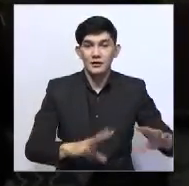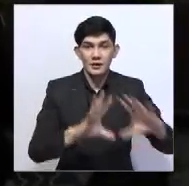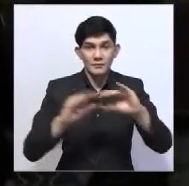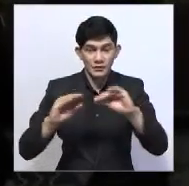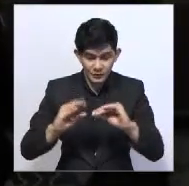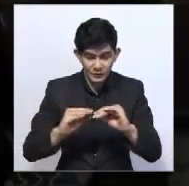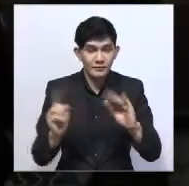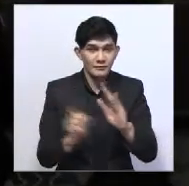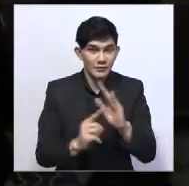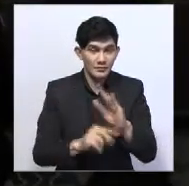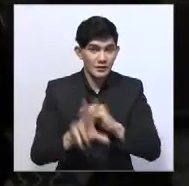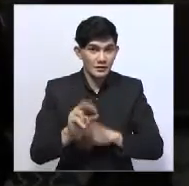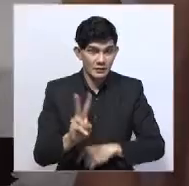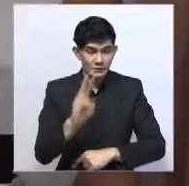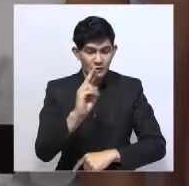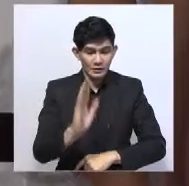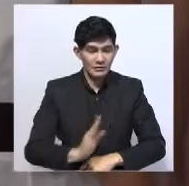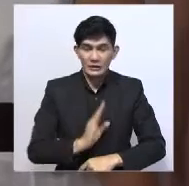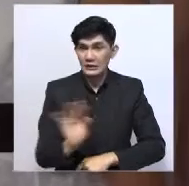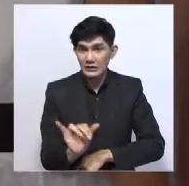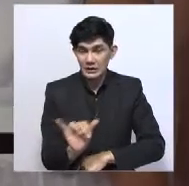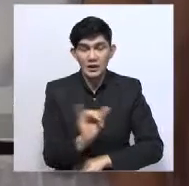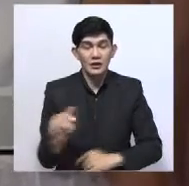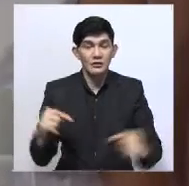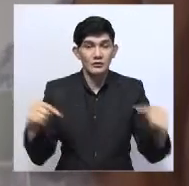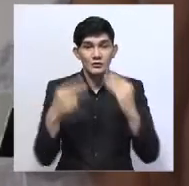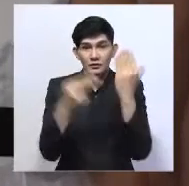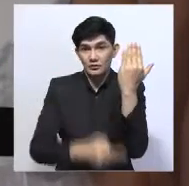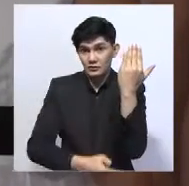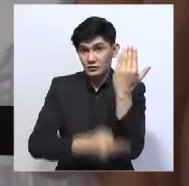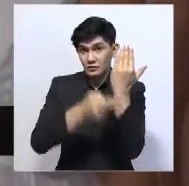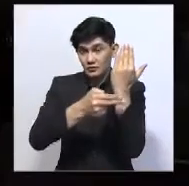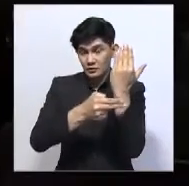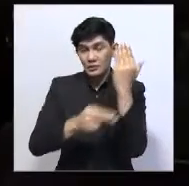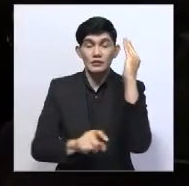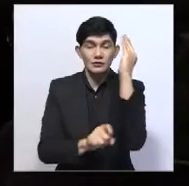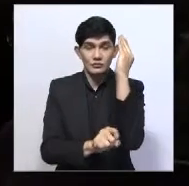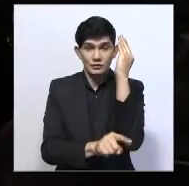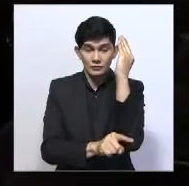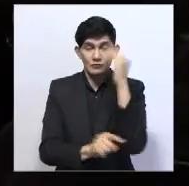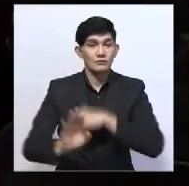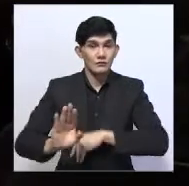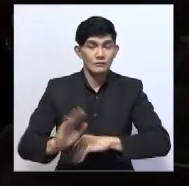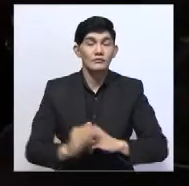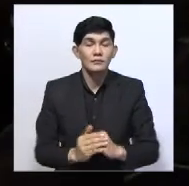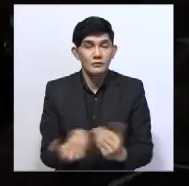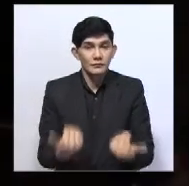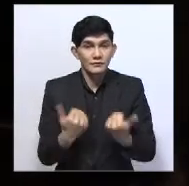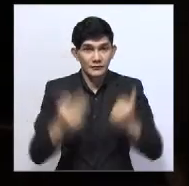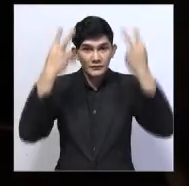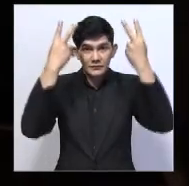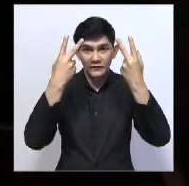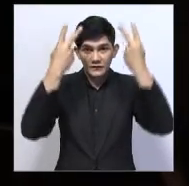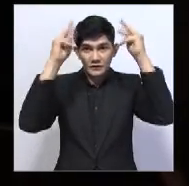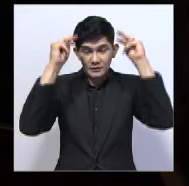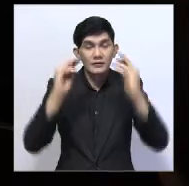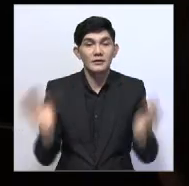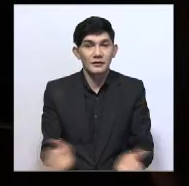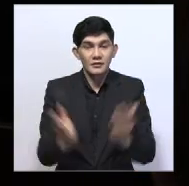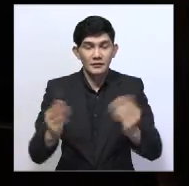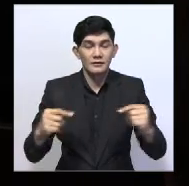ชุมสุดยอดอาเซียนครั้งที่32อย่างไม่เป็นทางการที่โรงแรมแชงกรีลาสาธารณรัฐสิงคโปร์โดยนายกรัฐมนตรี